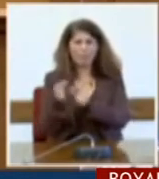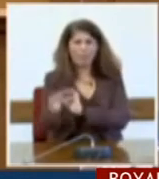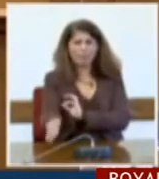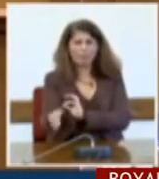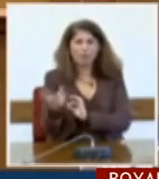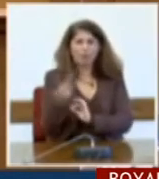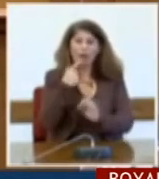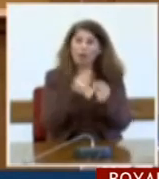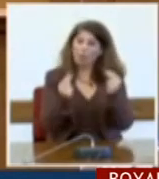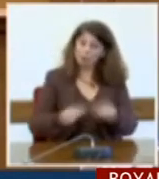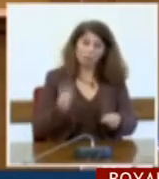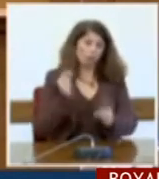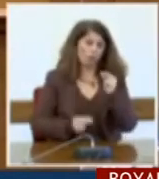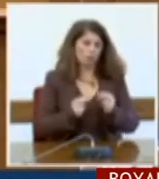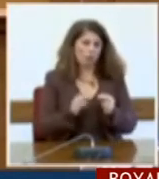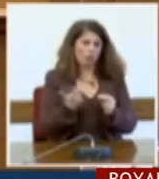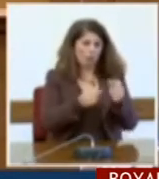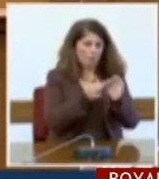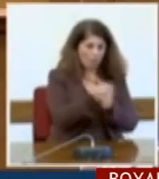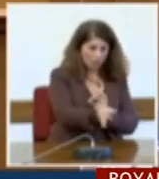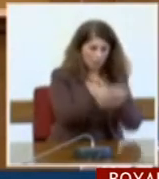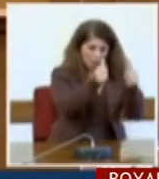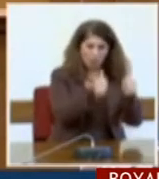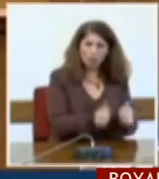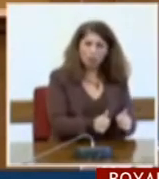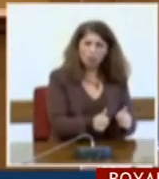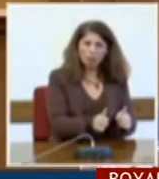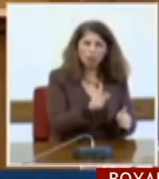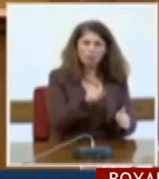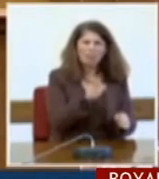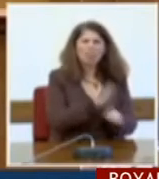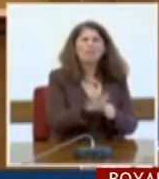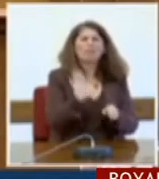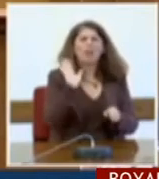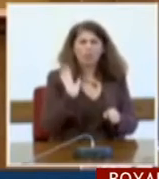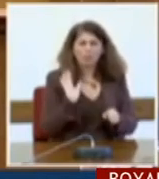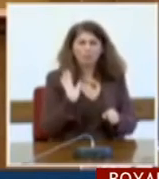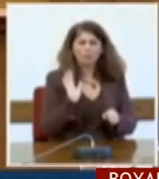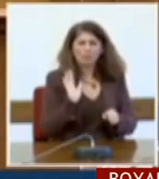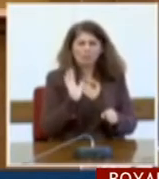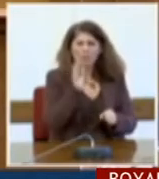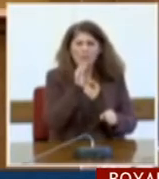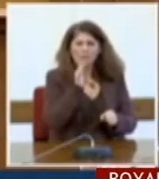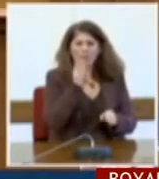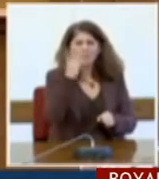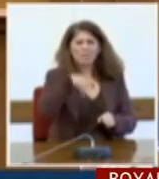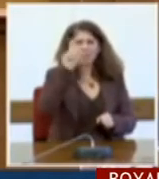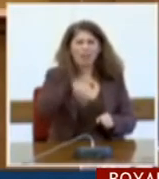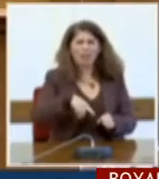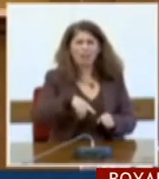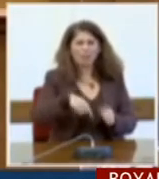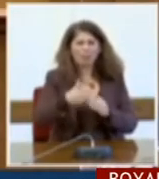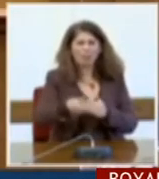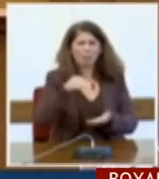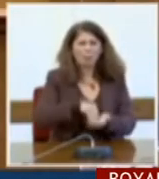Και κάθε φορά τα μέτρα τα οποία ανακοινώνει είναι τόσο ανεπαρκή που κρατάνε όλο και όλο 3 μέρες.